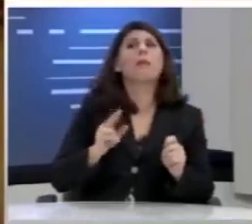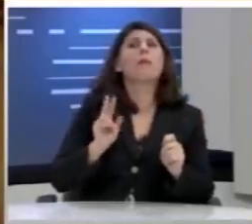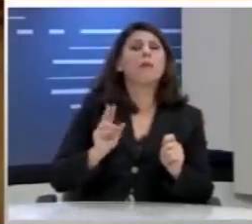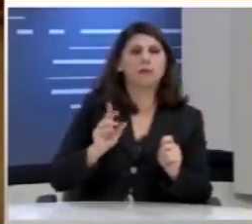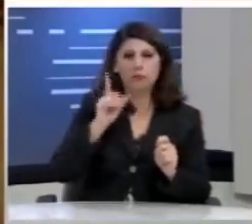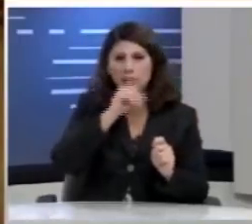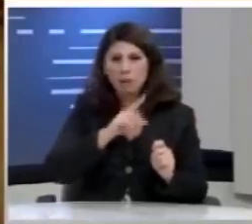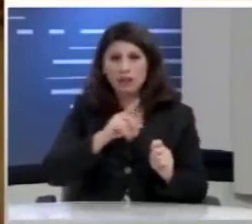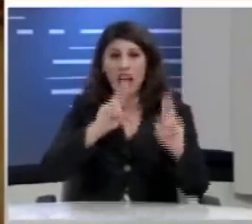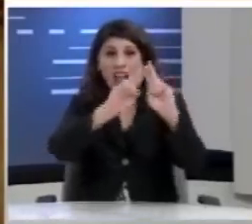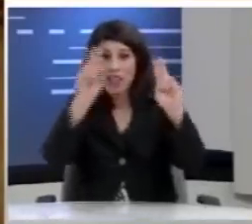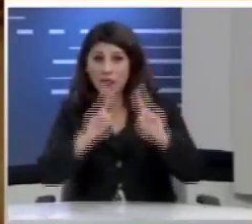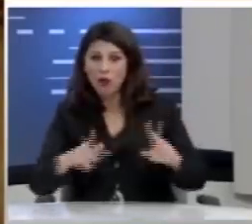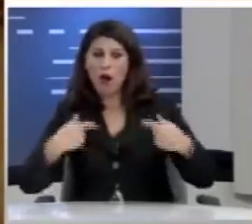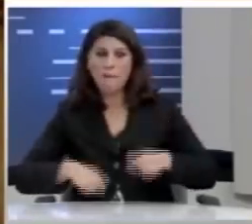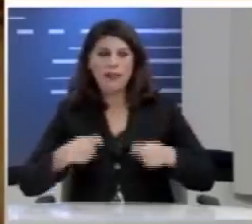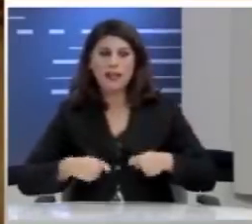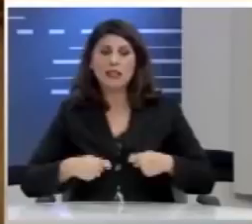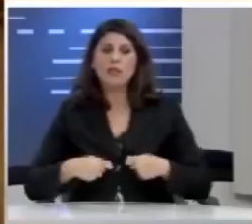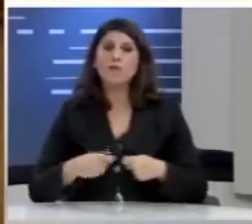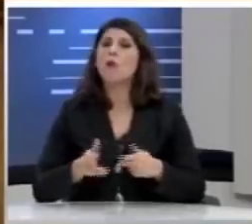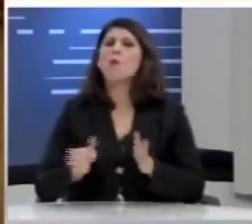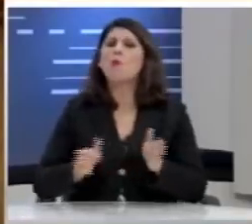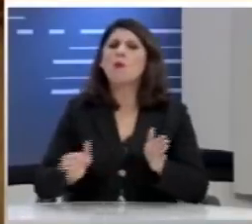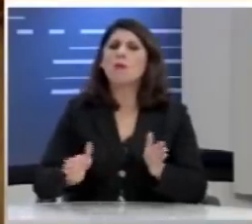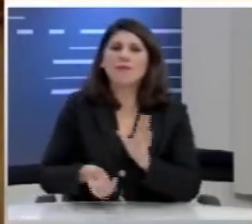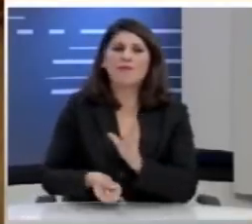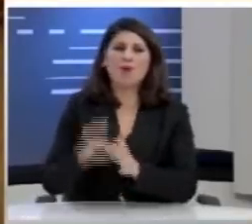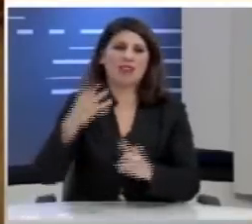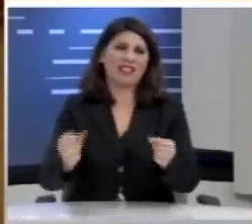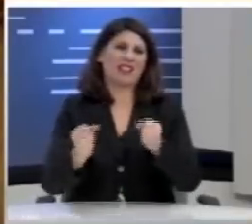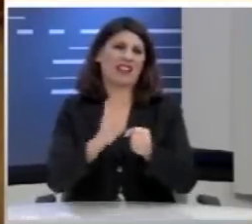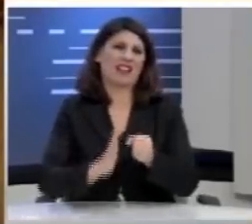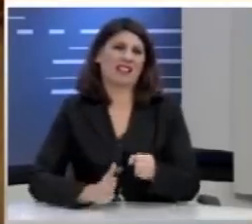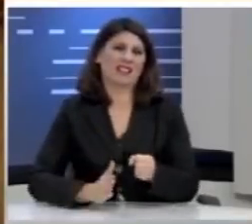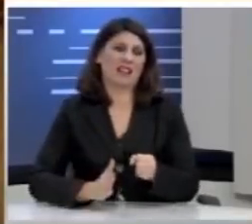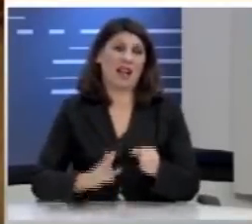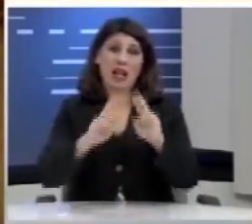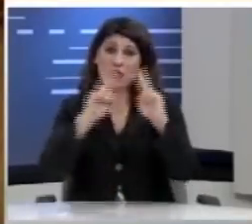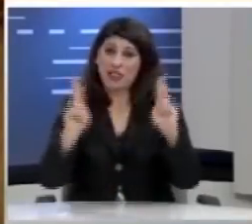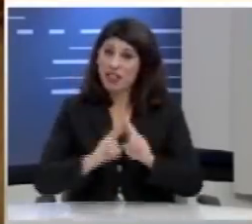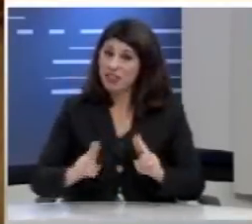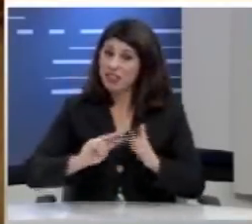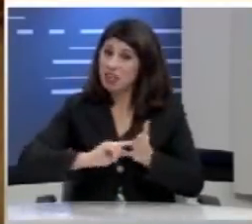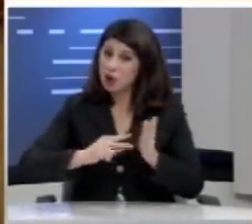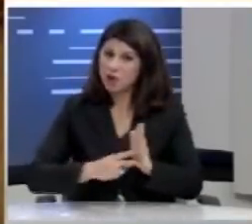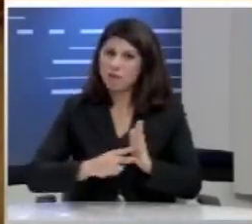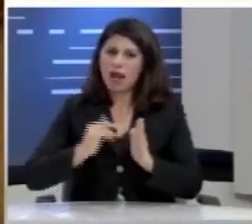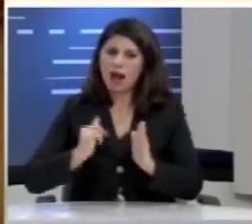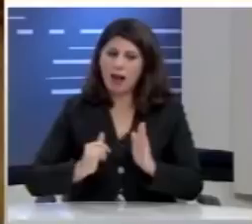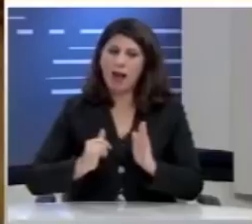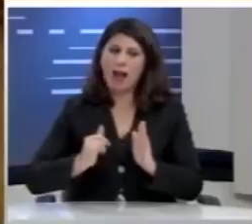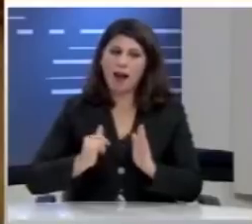ότι διεθνώς ο καπιταλισμός κινείται προς μια νέα κρίση. Η διεθνής οικονομία